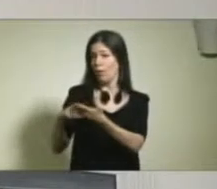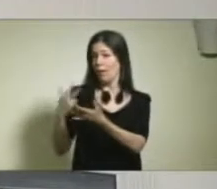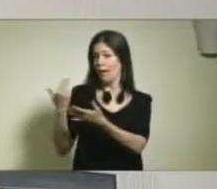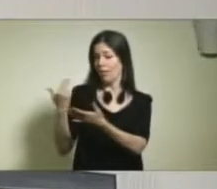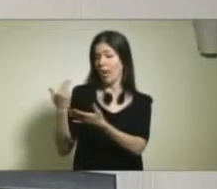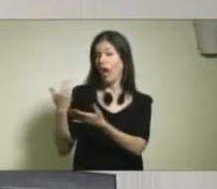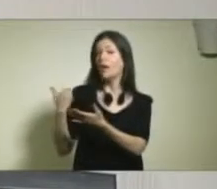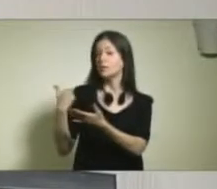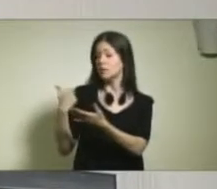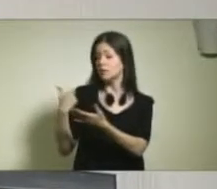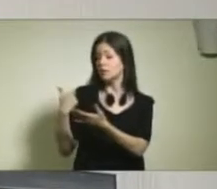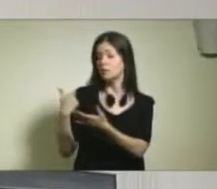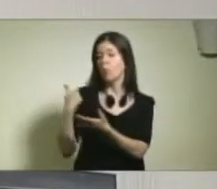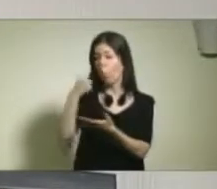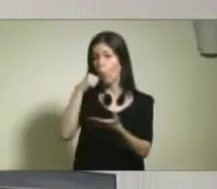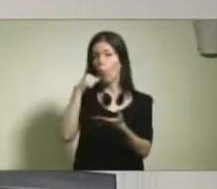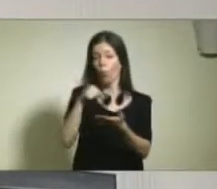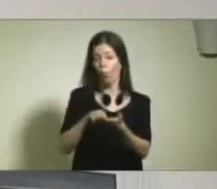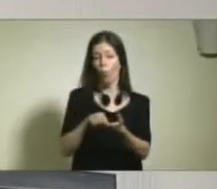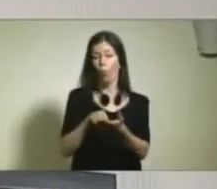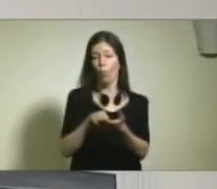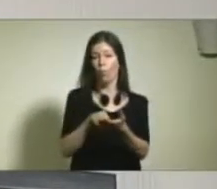courrier qui était